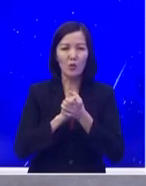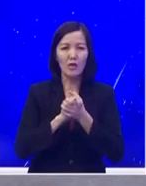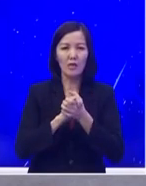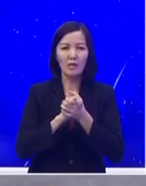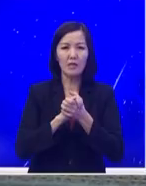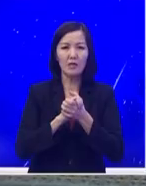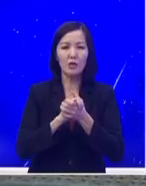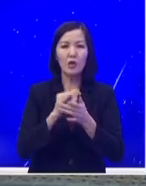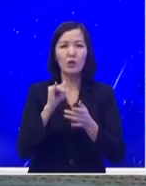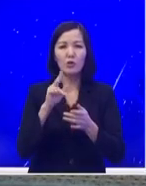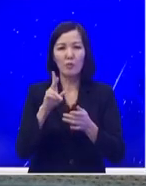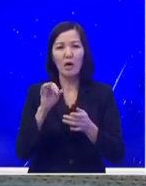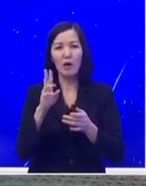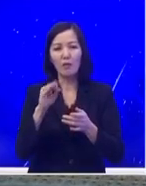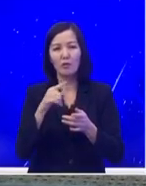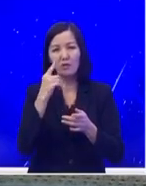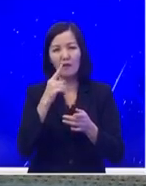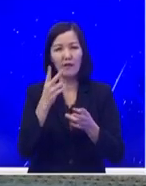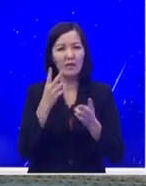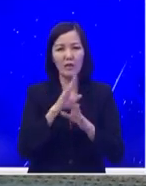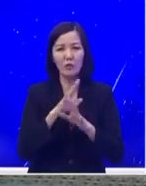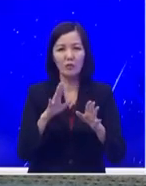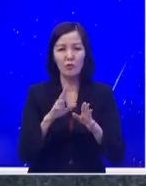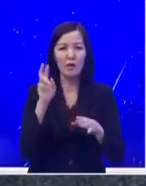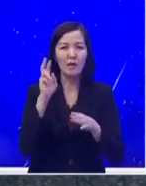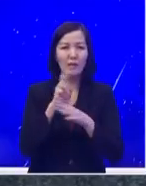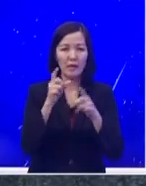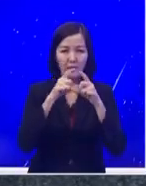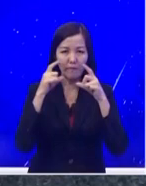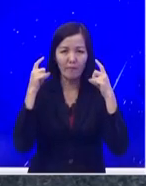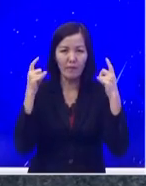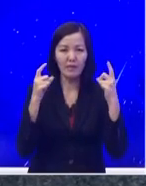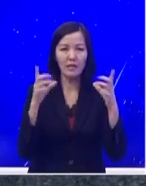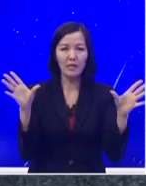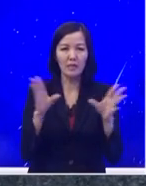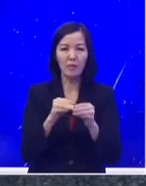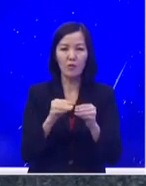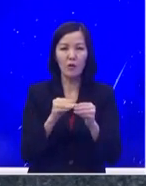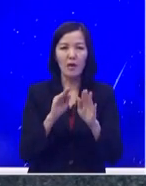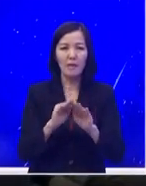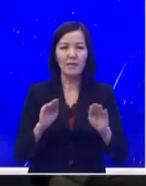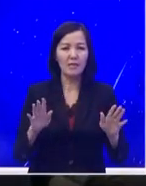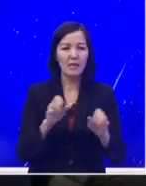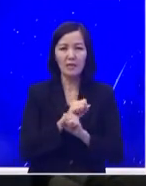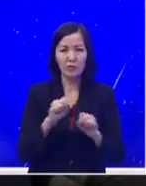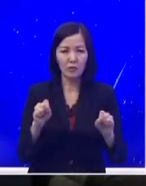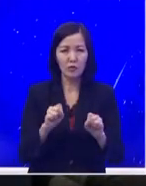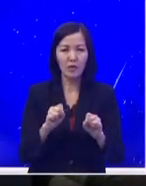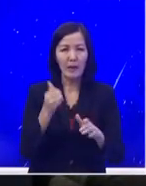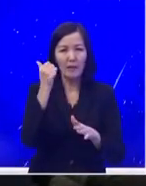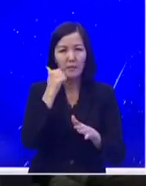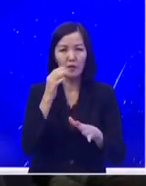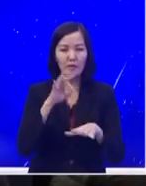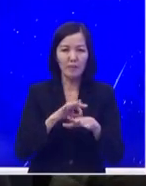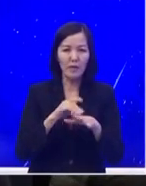со словами «Жума хабл болсон». В мечеть следует приходить в маске и не приводить с собой несовершеннолетних детей. Пожилым людям, больным